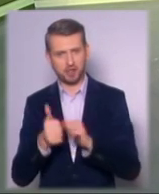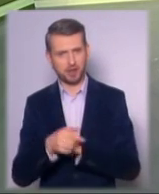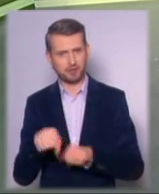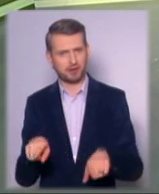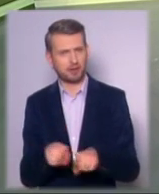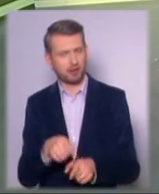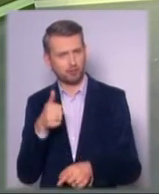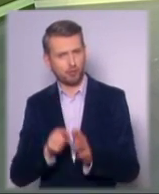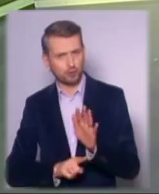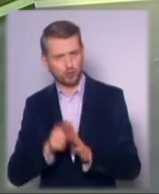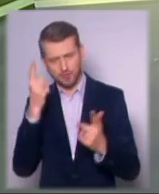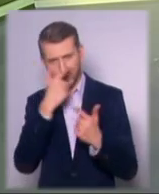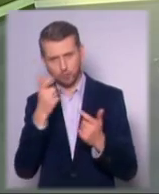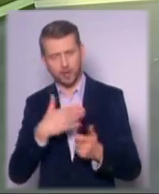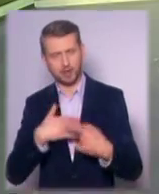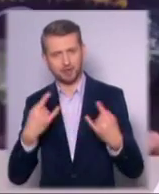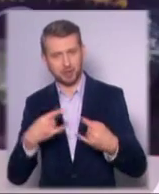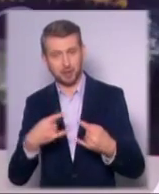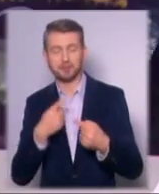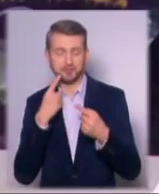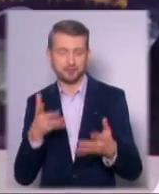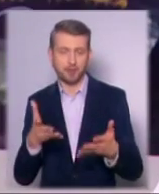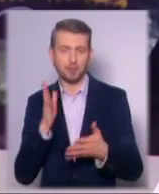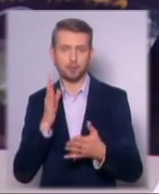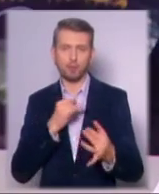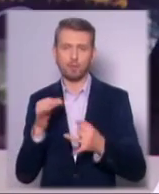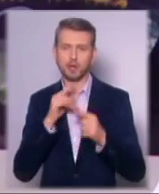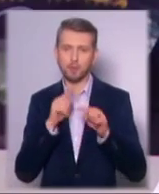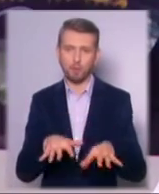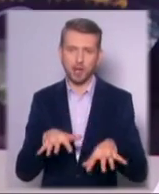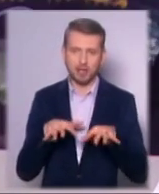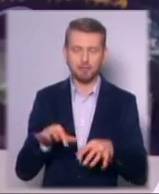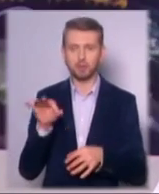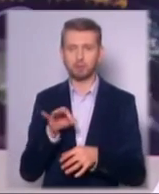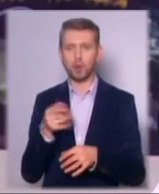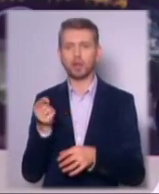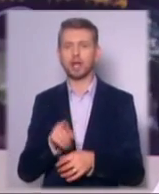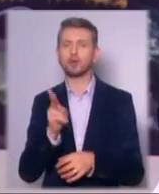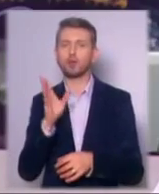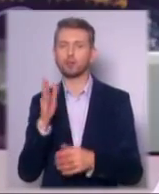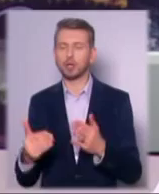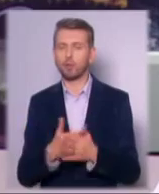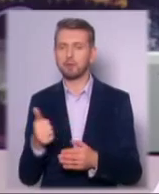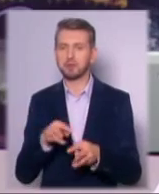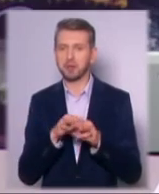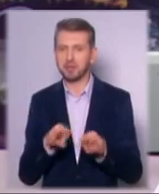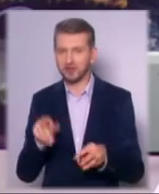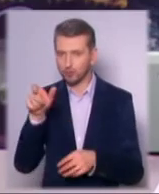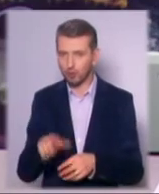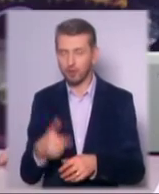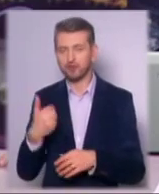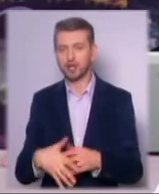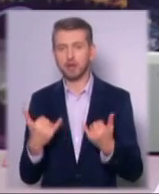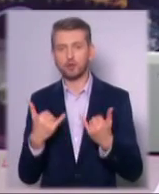добре розпочав анонсувати наші передачі. Зрозуміло, будемо говорити про парламент, будемо говорити про те, хто ж буде новим прем'єр-міністром, оскільки вже